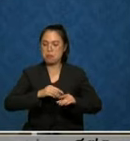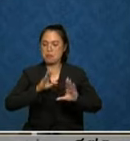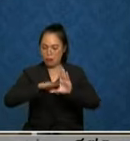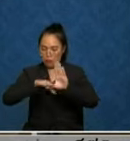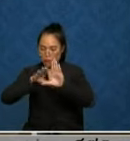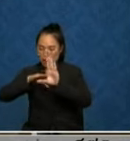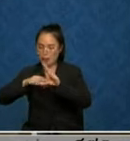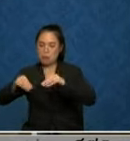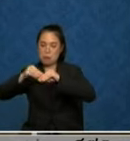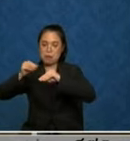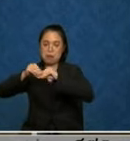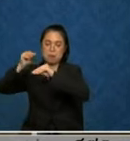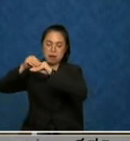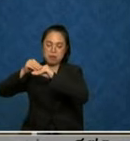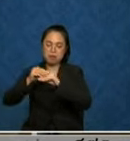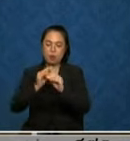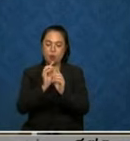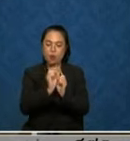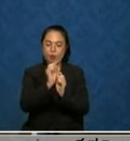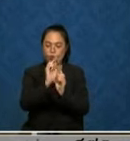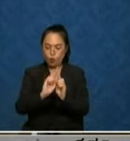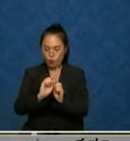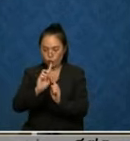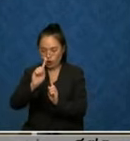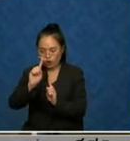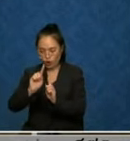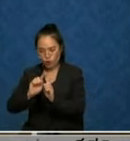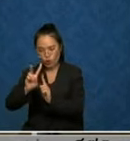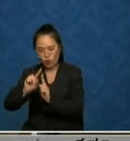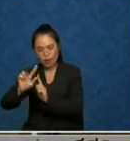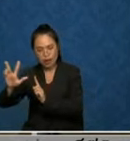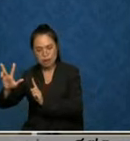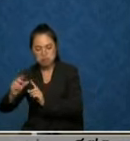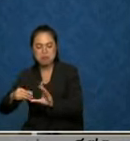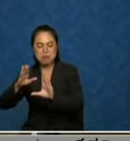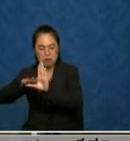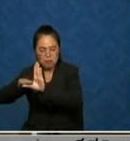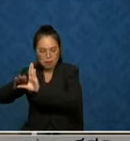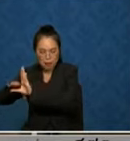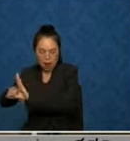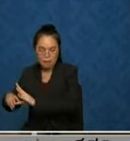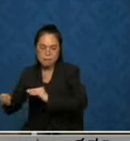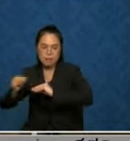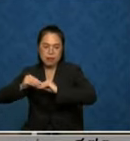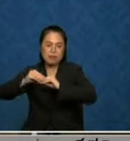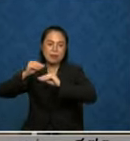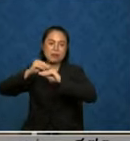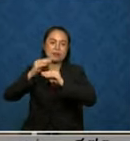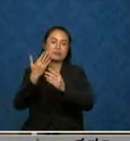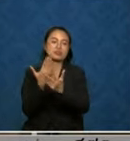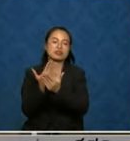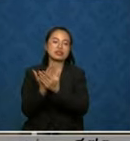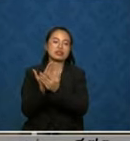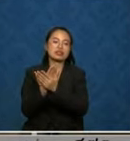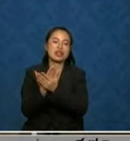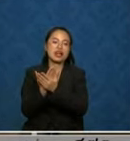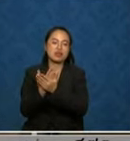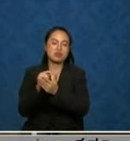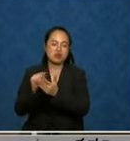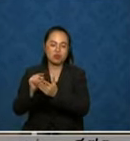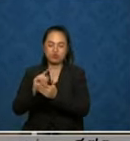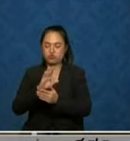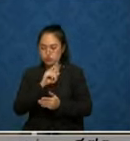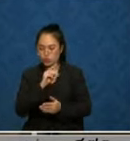พยายามหาแนวไลน์คนที่2คนที่3เอาไปเรื่อยๆแล้วก็มาสมัครอีกพอมาสมัครแล้วเงินก็ไม่มีสมัครพอคนรู้ทัน